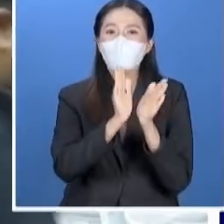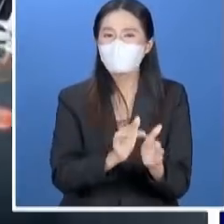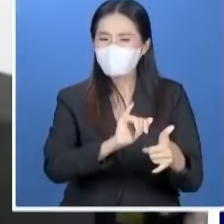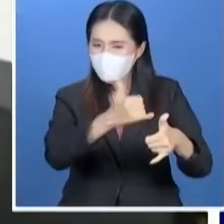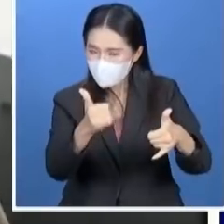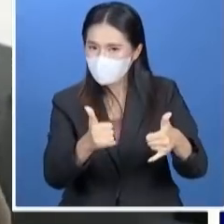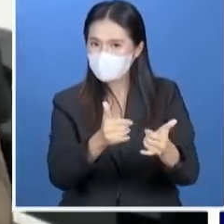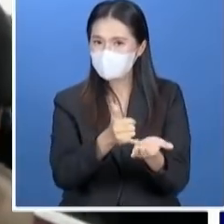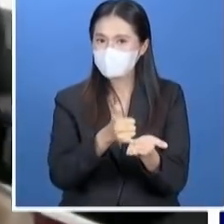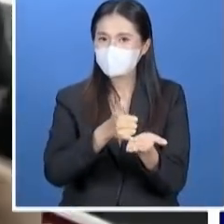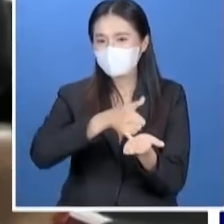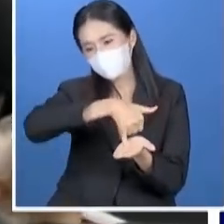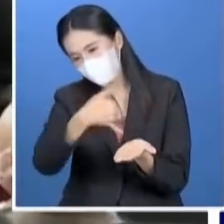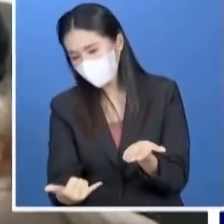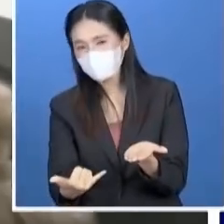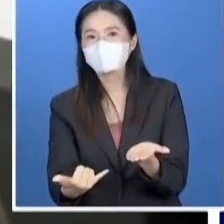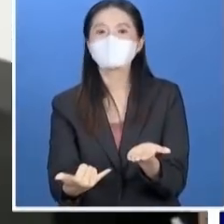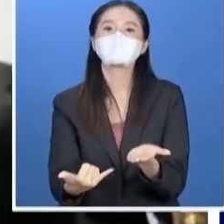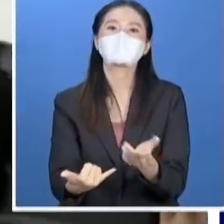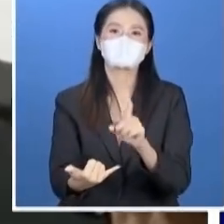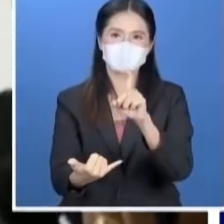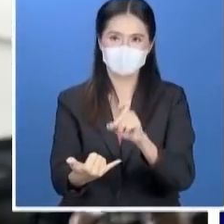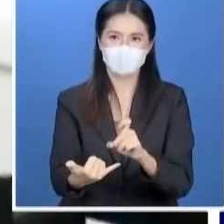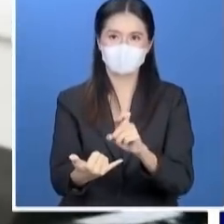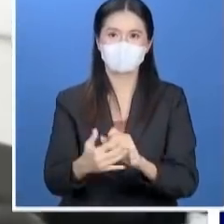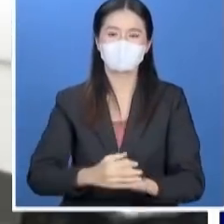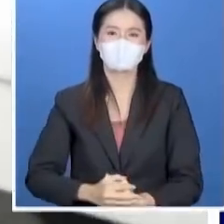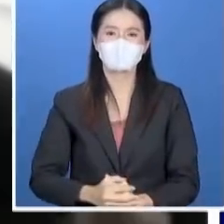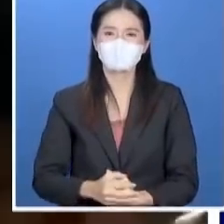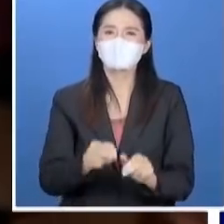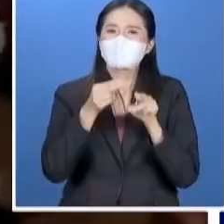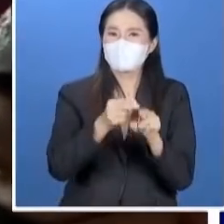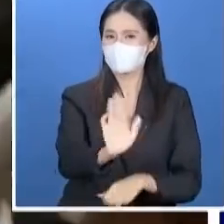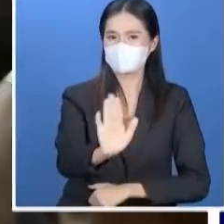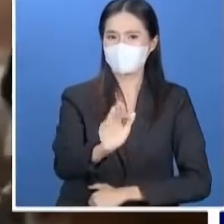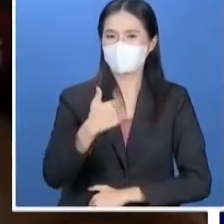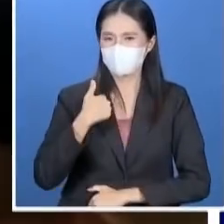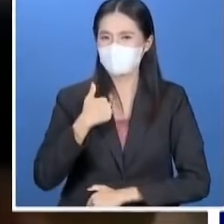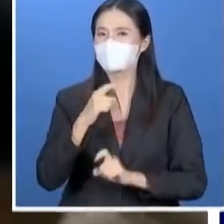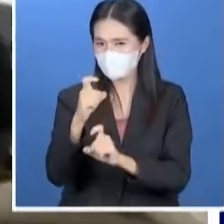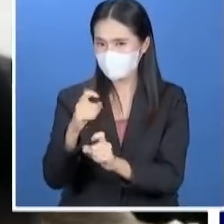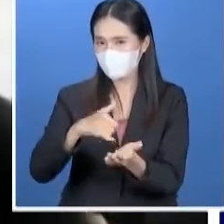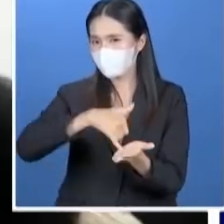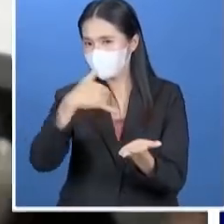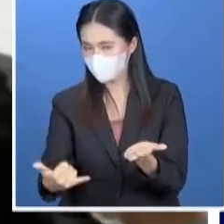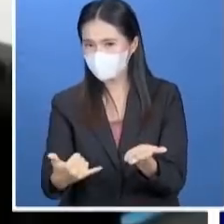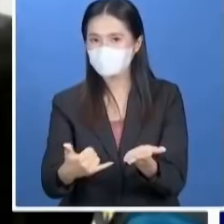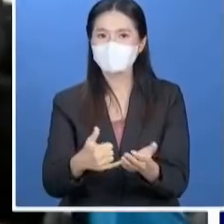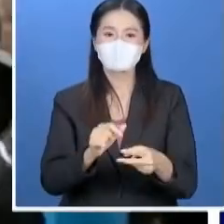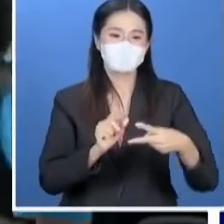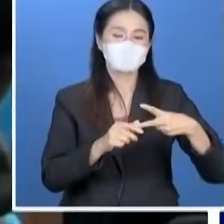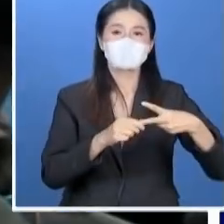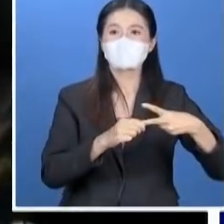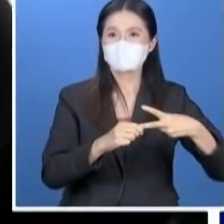างคนแล้วทำให้คุณแตงโมตกเรือและเสียชีวิตไม่ใช่อุบัติเหตุนะฮะเป็นความประมาทประเด็นแรกประเด็นที่